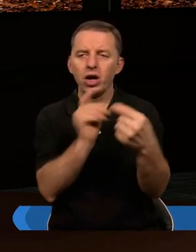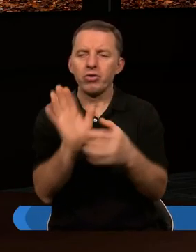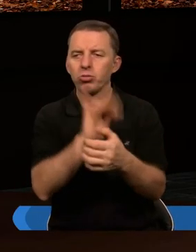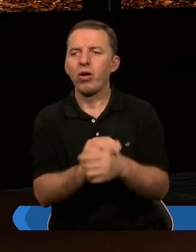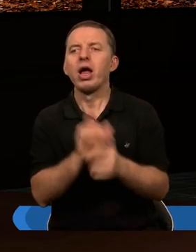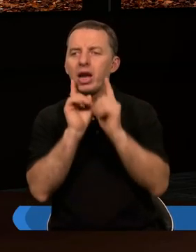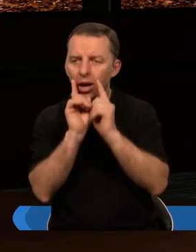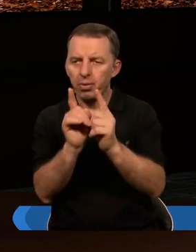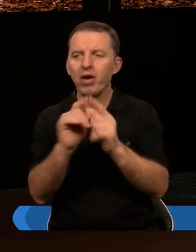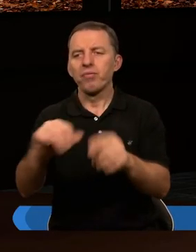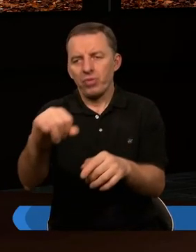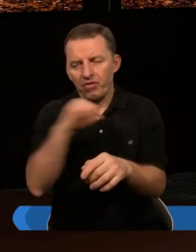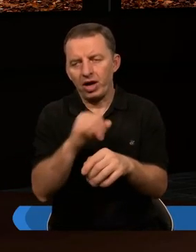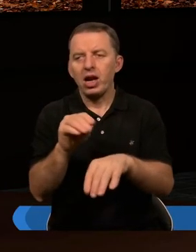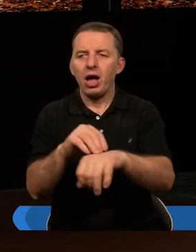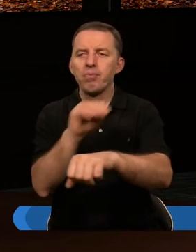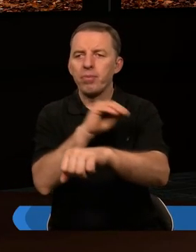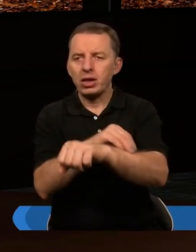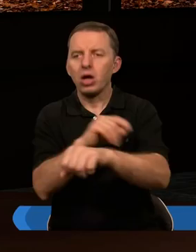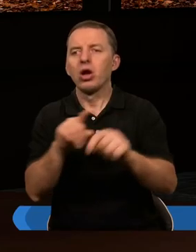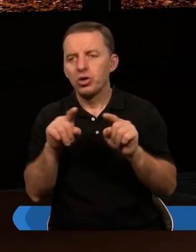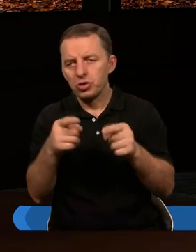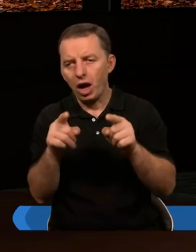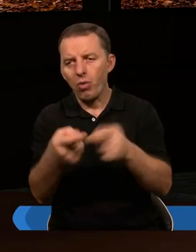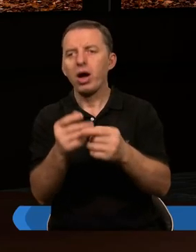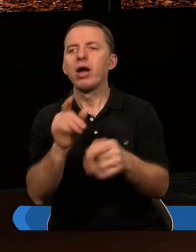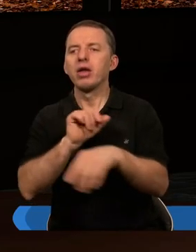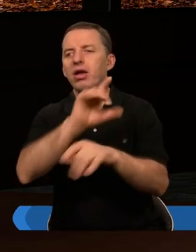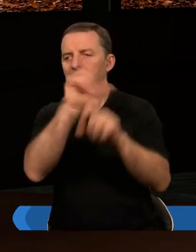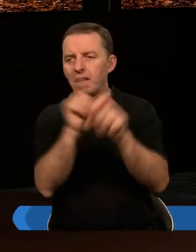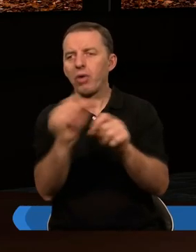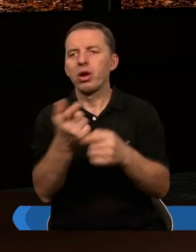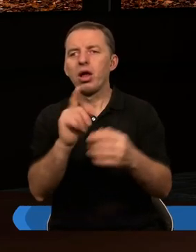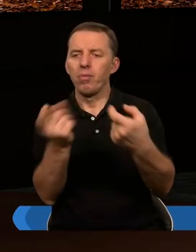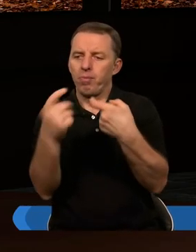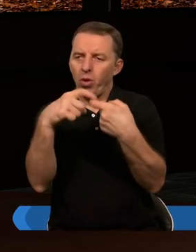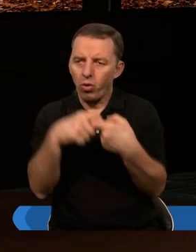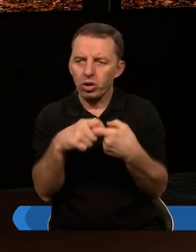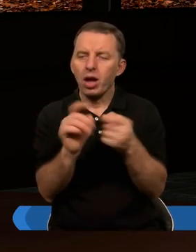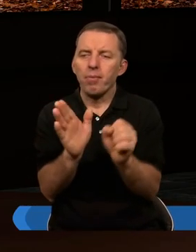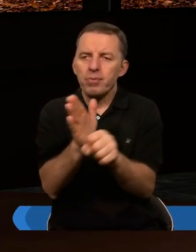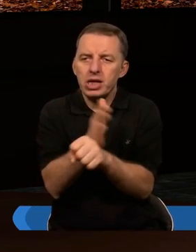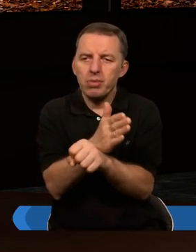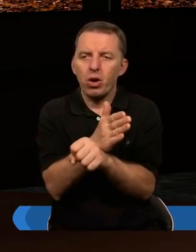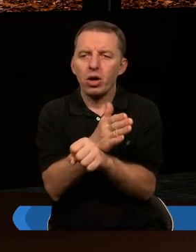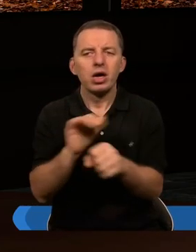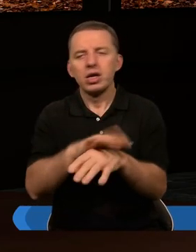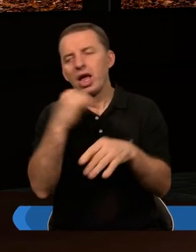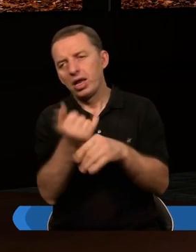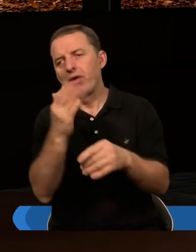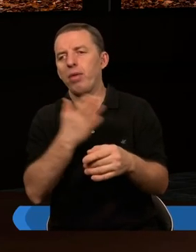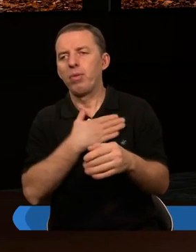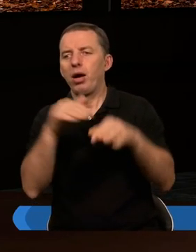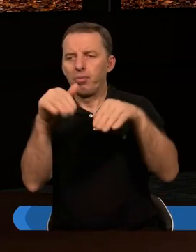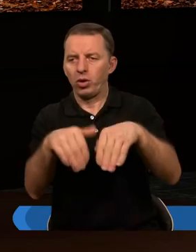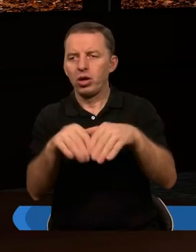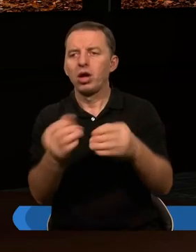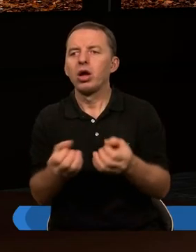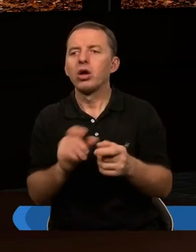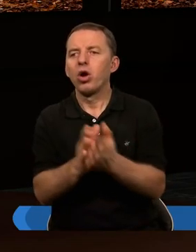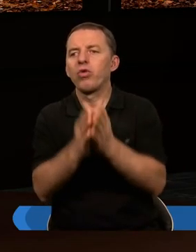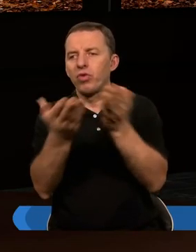I to naprawdę jest fajna metoda i to działa. I wtedy jesteśmy cały czas podłączeni do Boga, mimo, że nie zawsze mamy możliwość